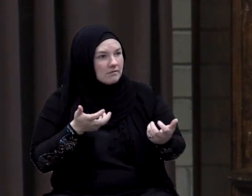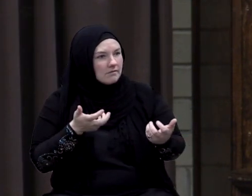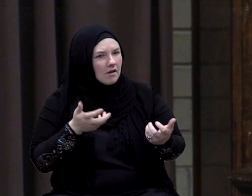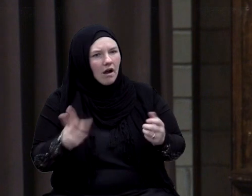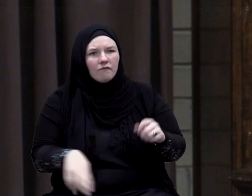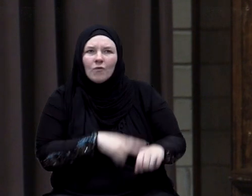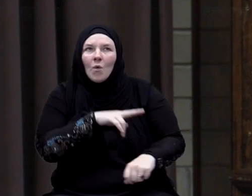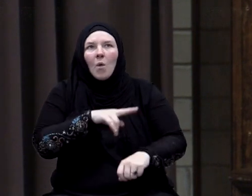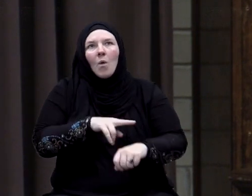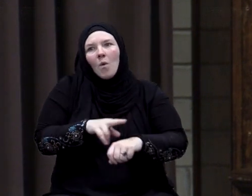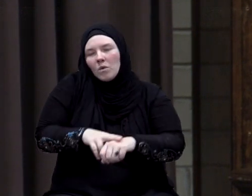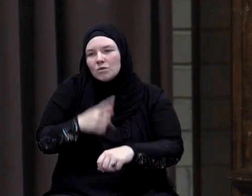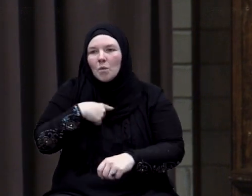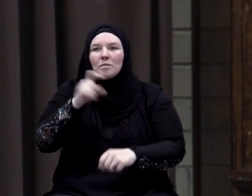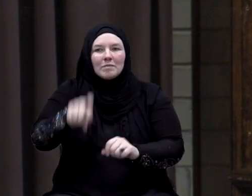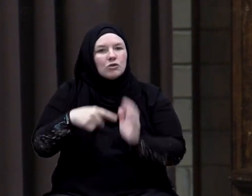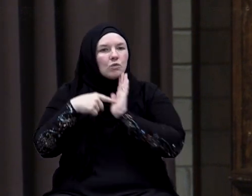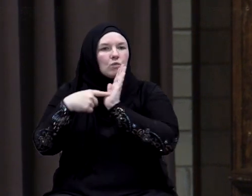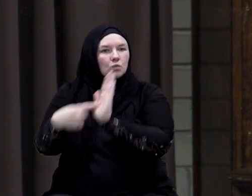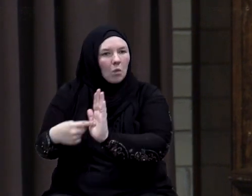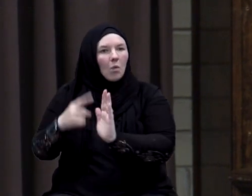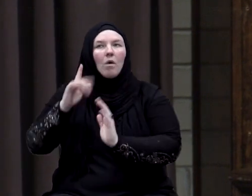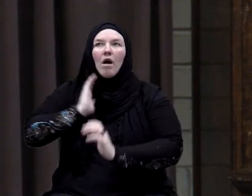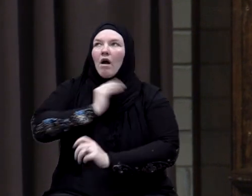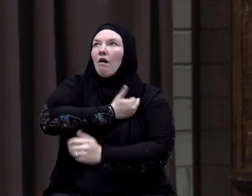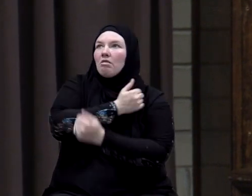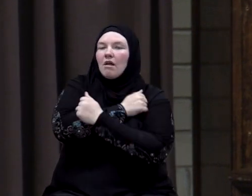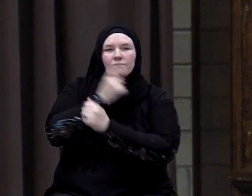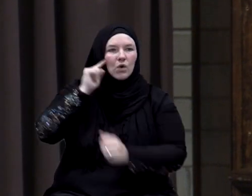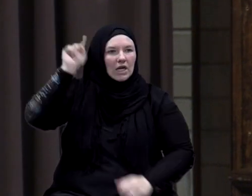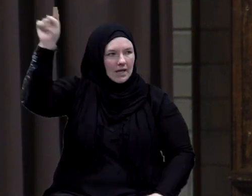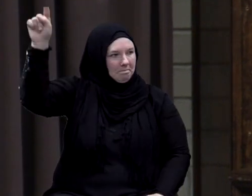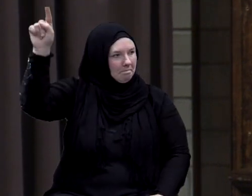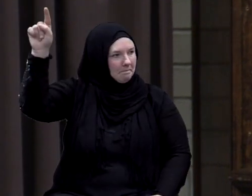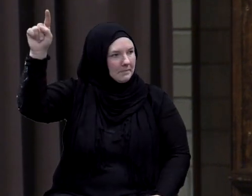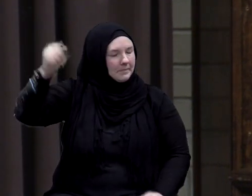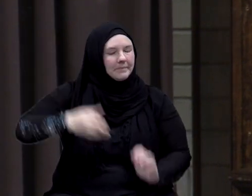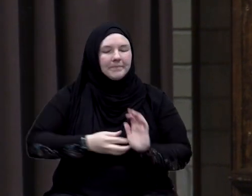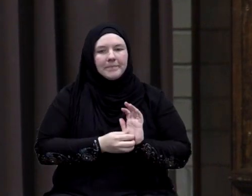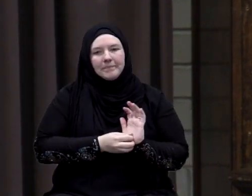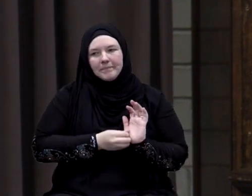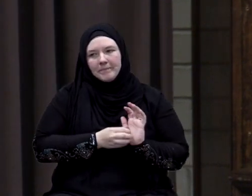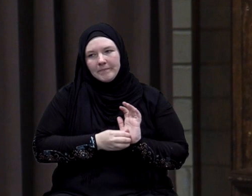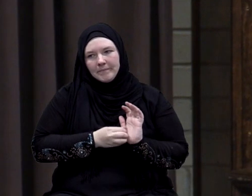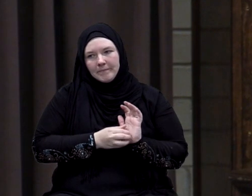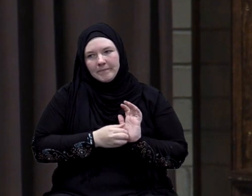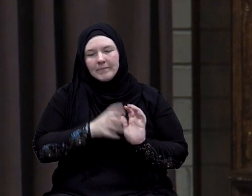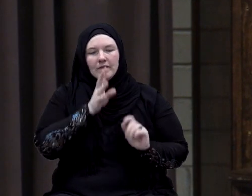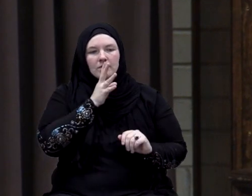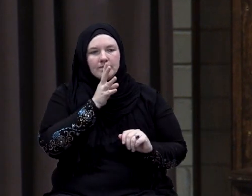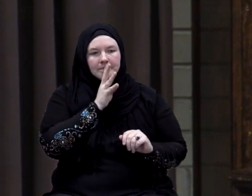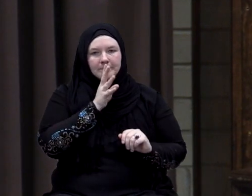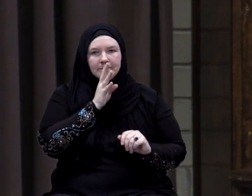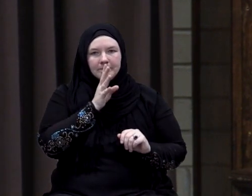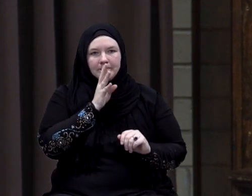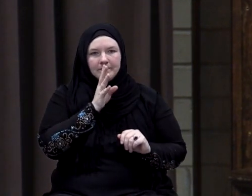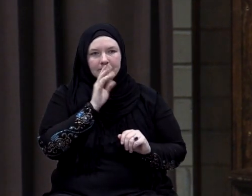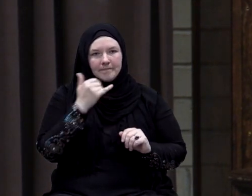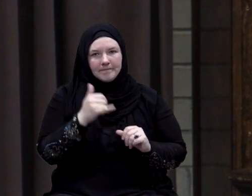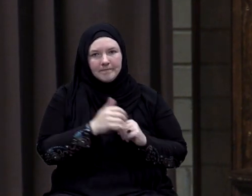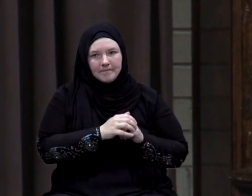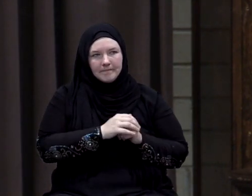يَا أَيُّهَا الَّذِينَ آمَنُوا مَنْ يَرْتَدَّ مِنْكُمْ عَنْ دِينِهِ فَسَوْفَ يَأْتِ اللَّهُ بِقَوْمٍ